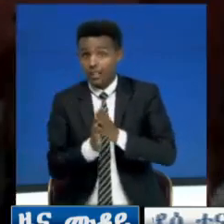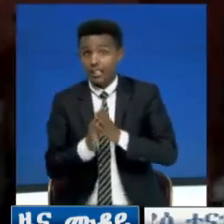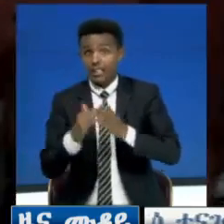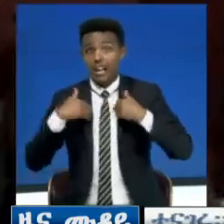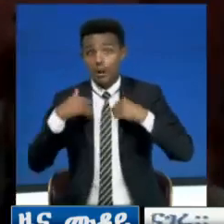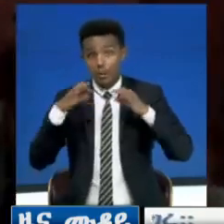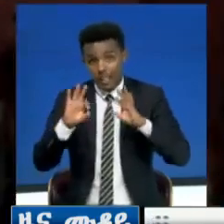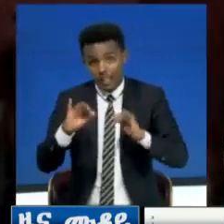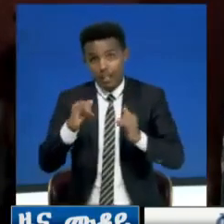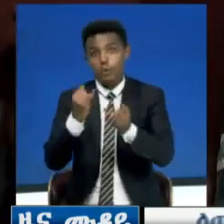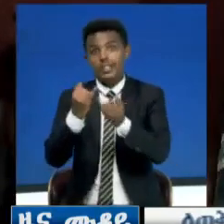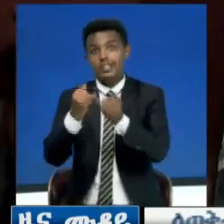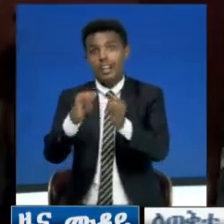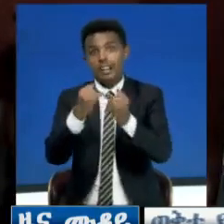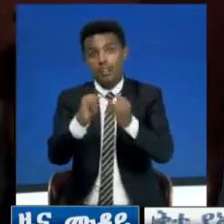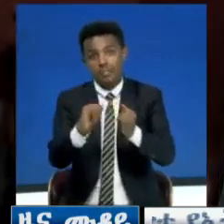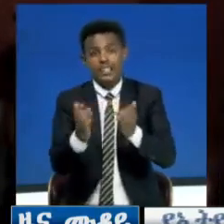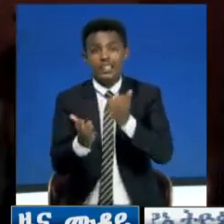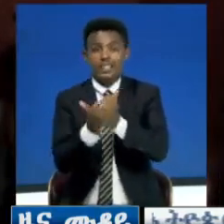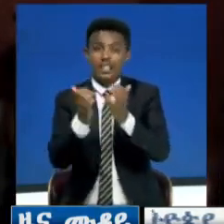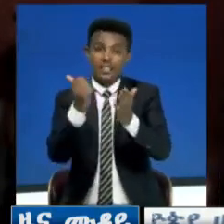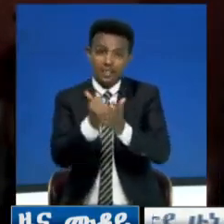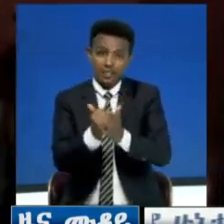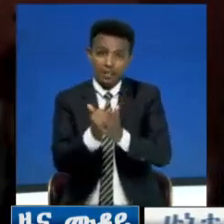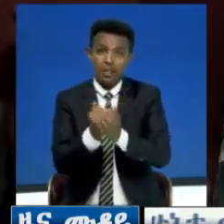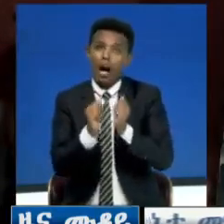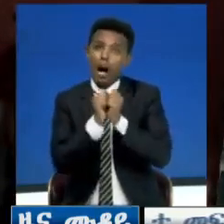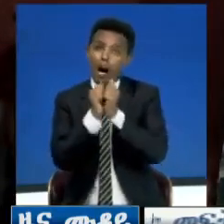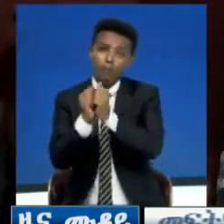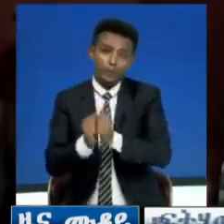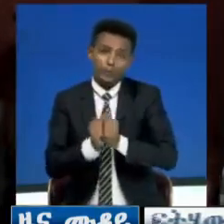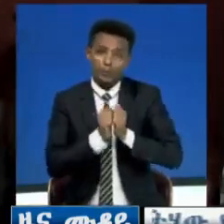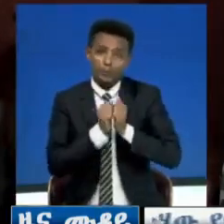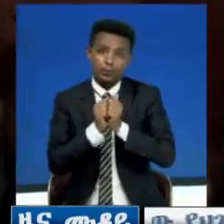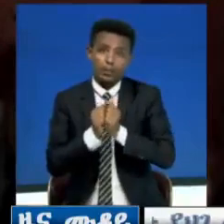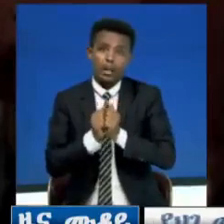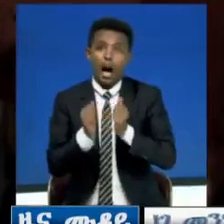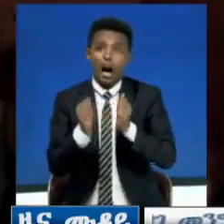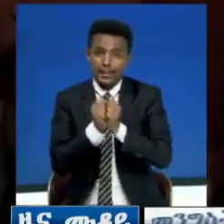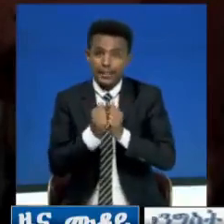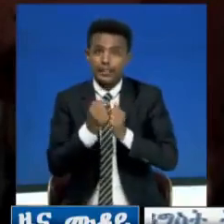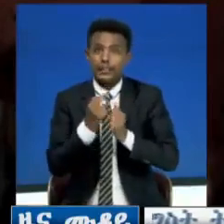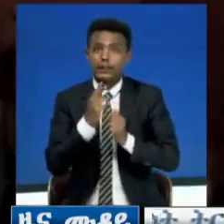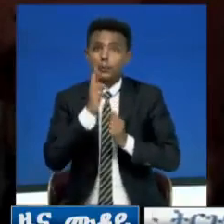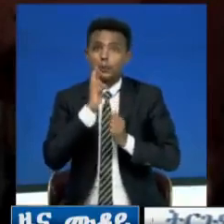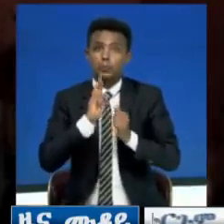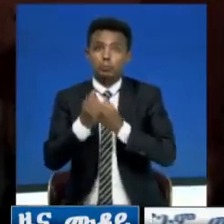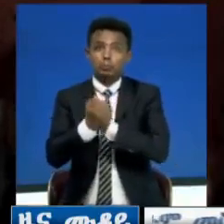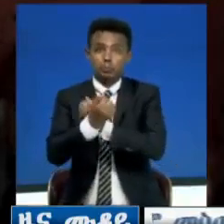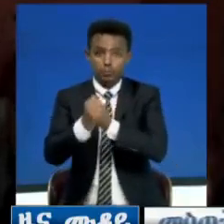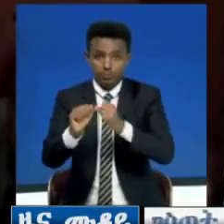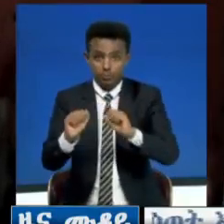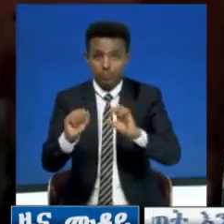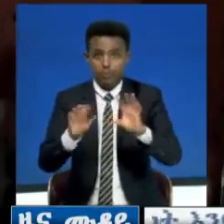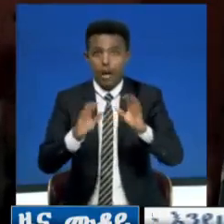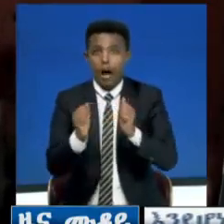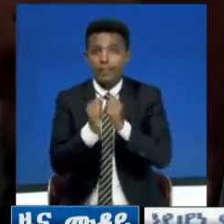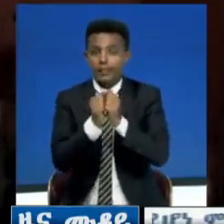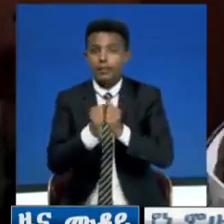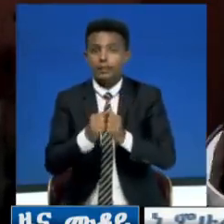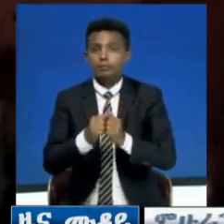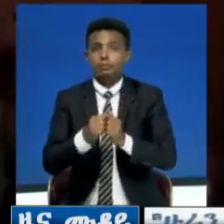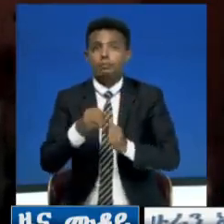ይህ ተረዳርታችሁ አብራችሁ አብረን ማፍጠር፣ አብረን መብላት፣ አብረን መጠጣት ነበረ።